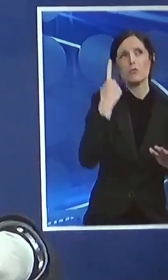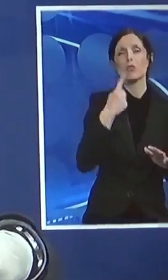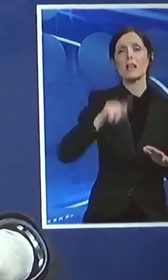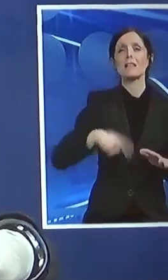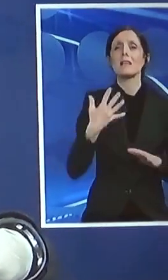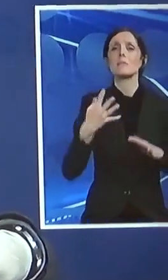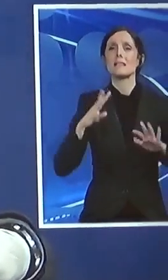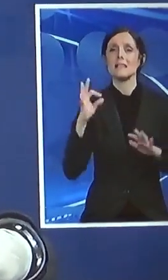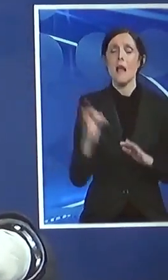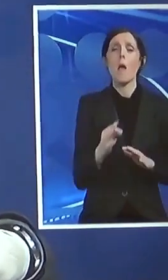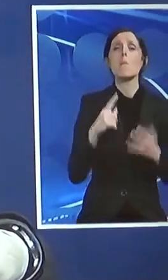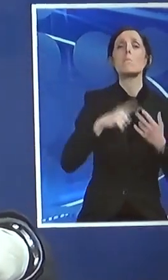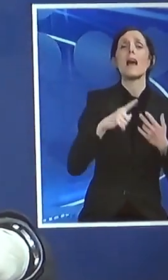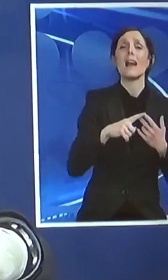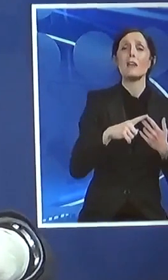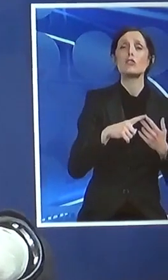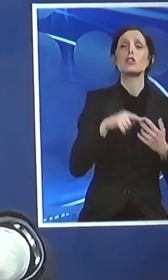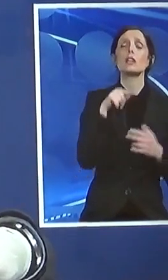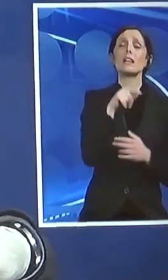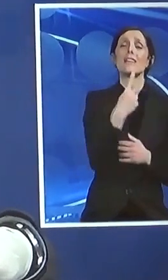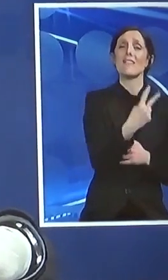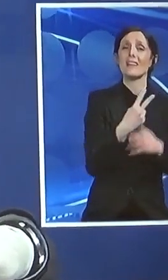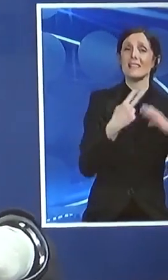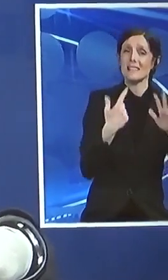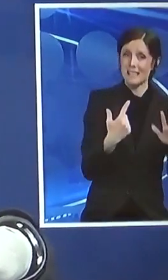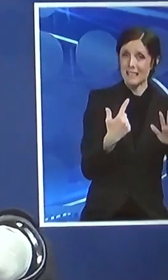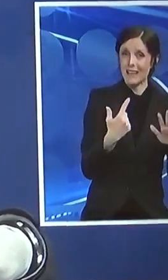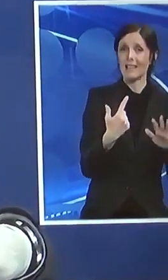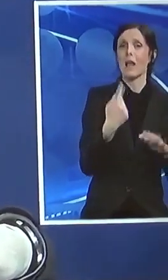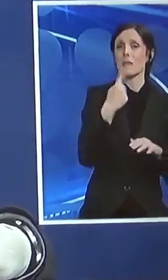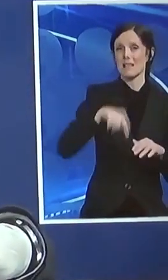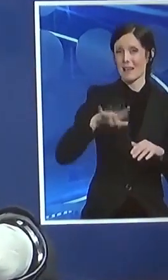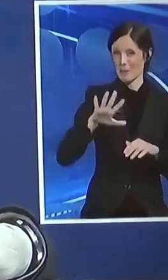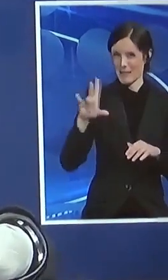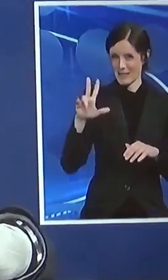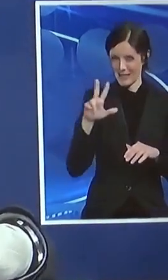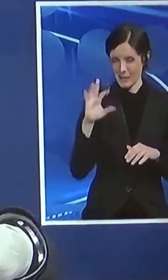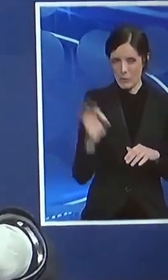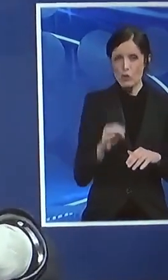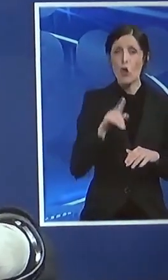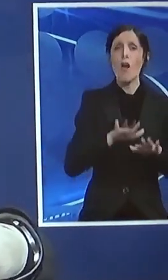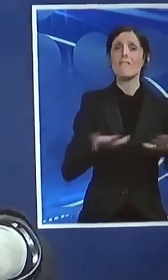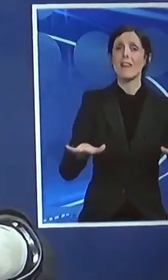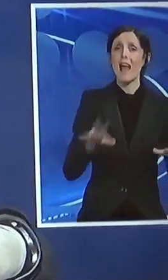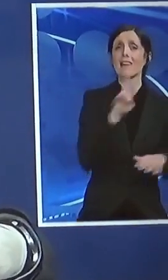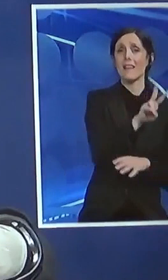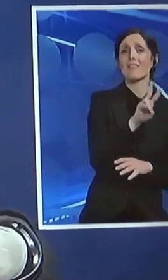1,59%, Paraćin 27, 1,53%, Vranje 25,